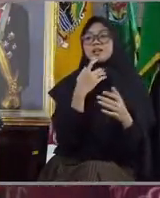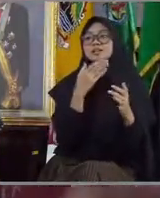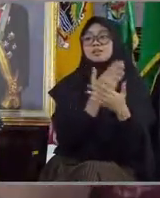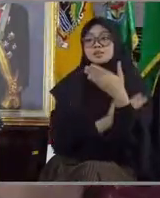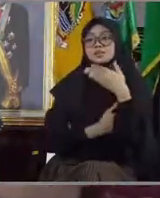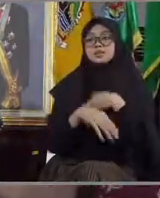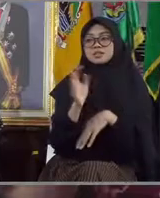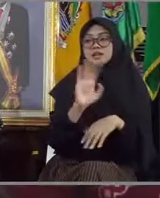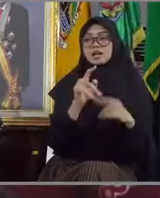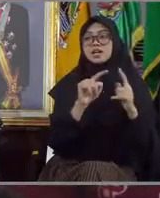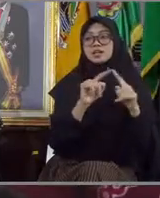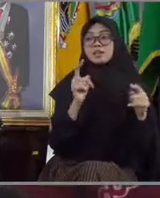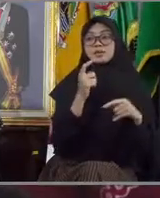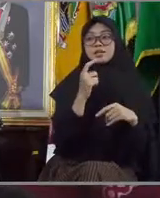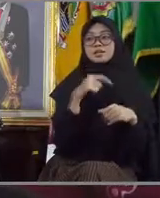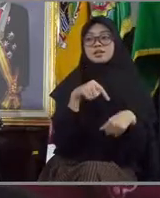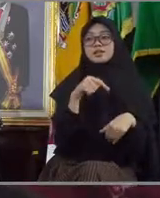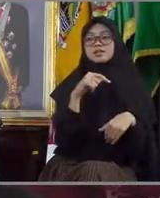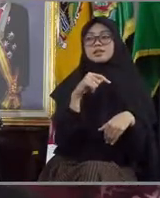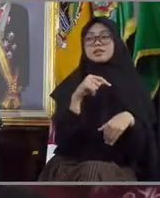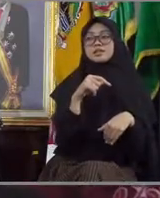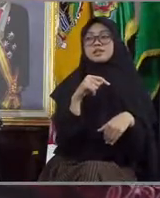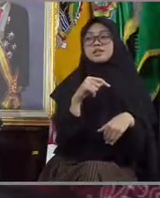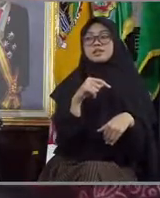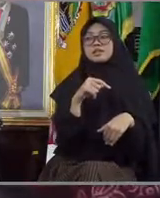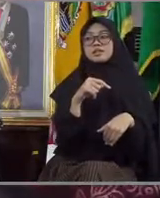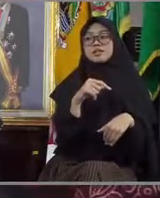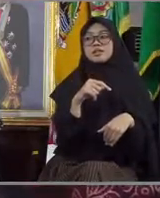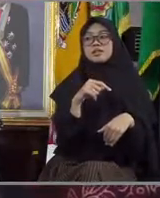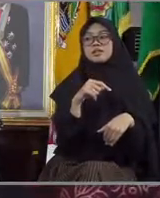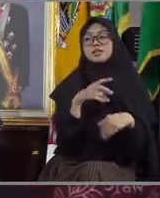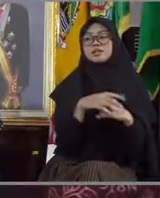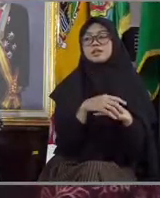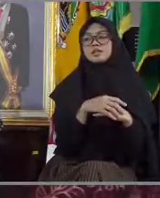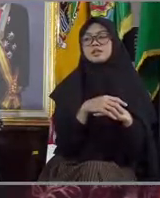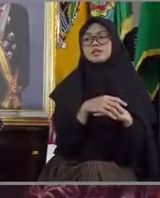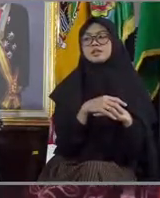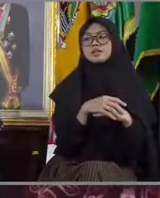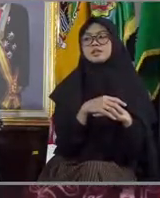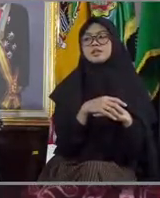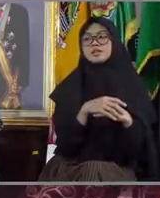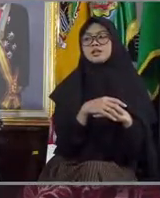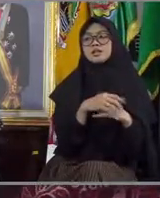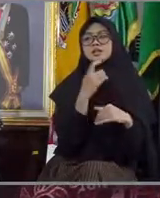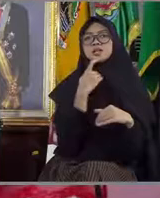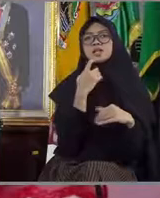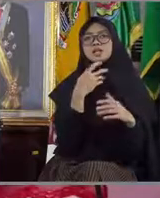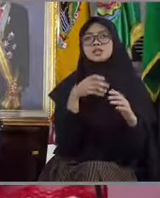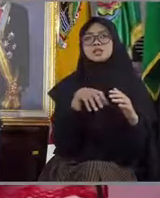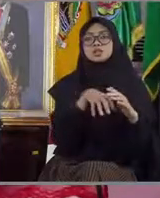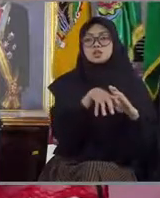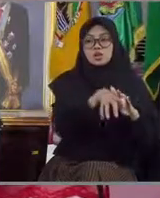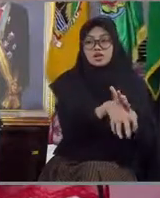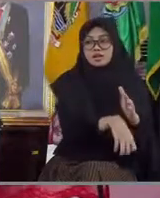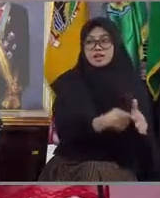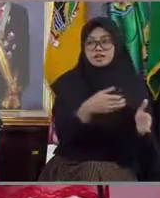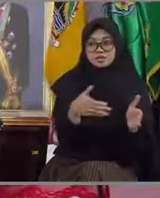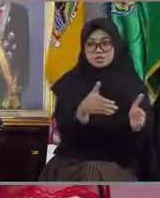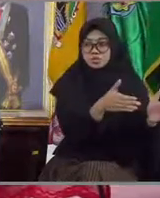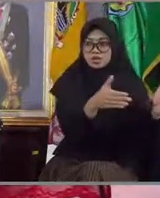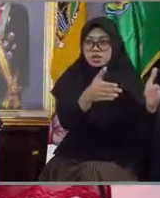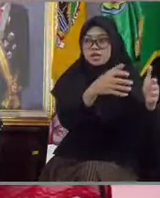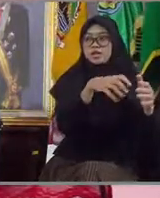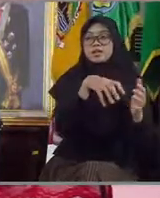menyeluruh, akan tetapi kami bertempat tinggal di wilayah tersebut. Tentang sodetan kali Satrian di Kecamatan Berati,